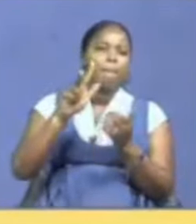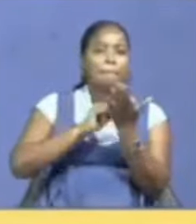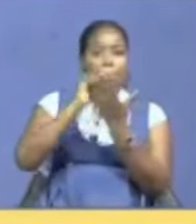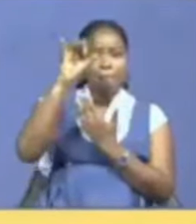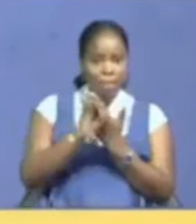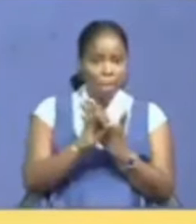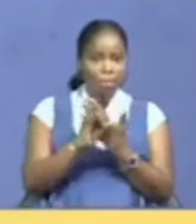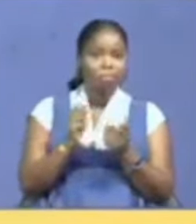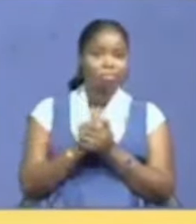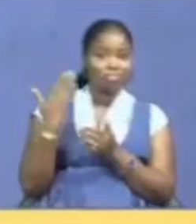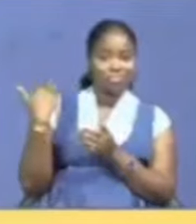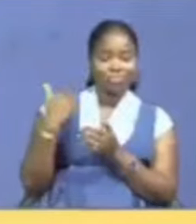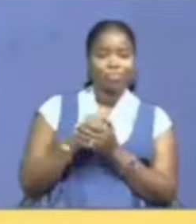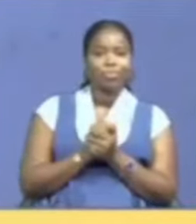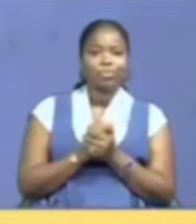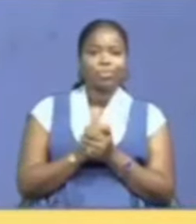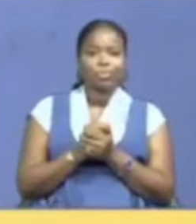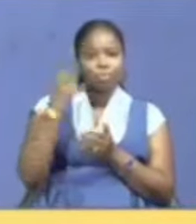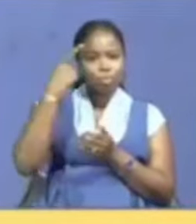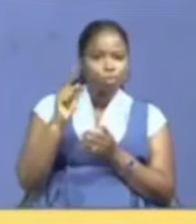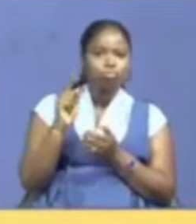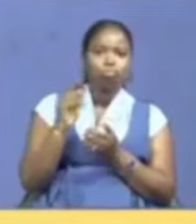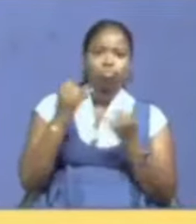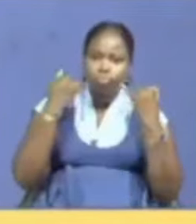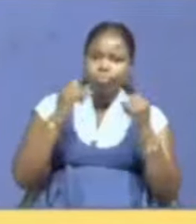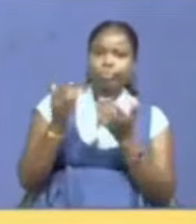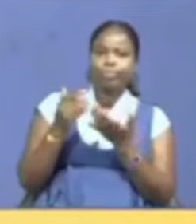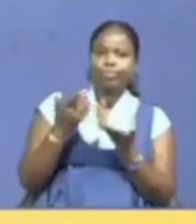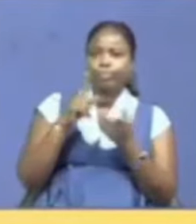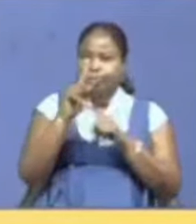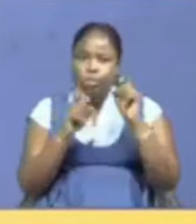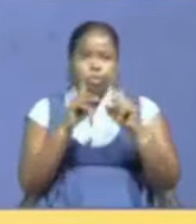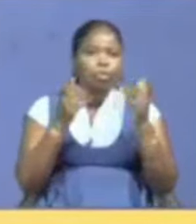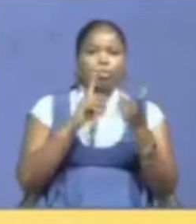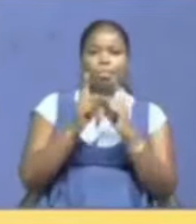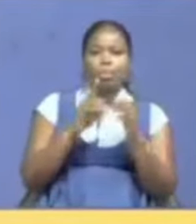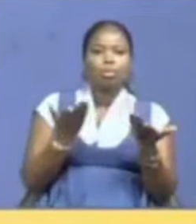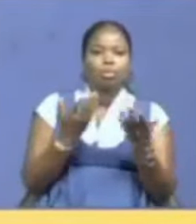plateforme comm Vox popul pour recueillir les contributions